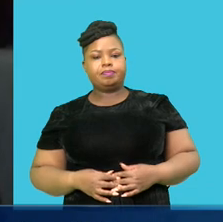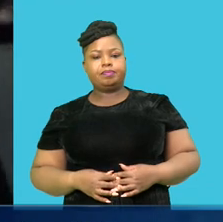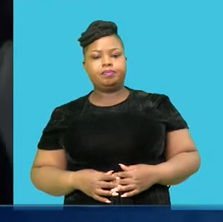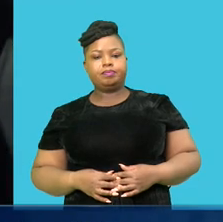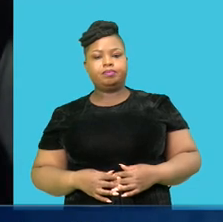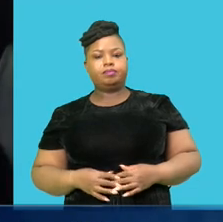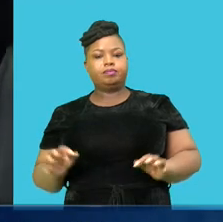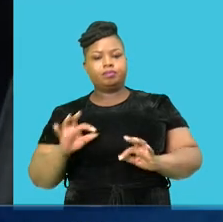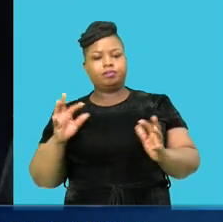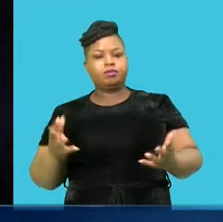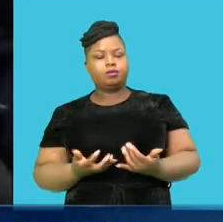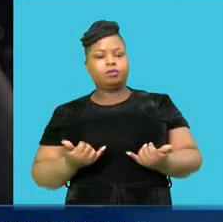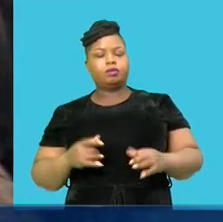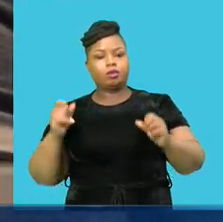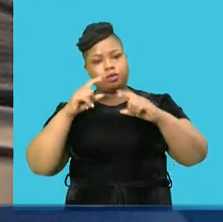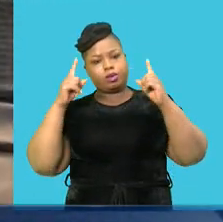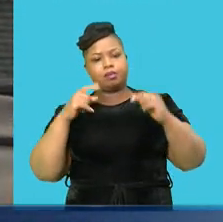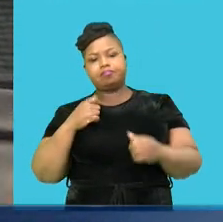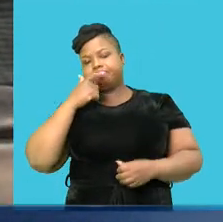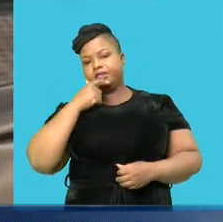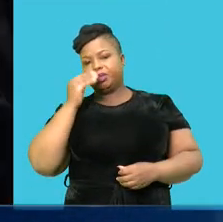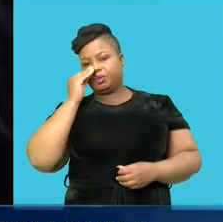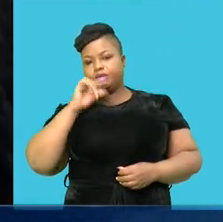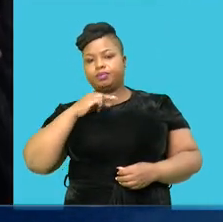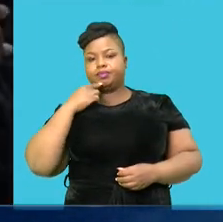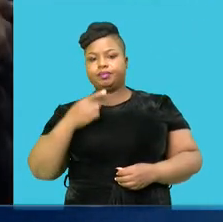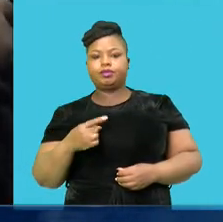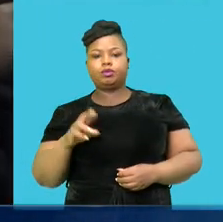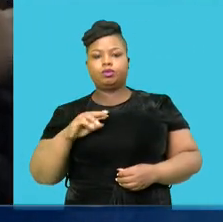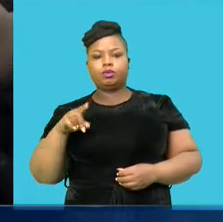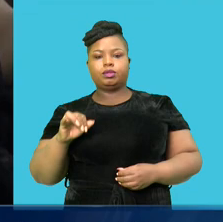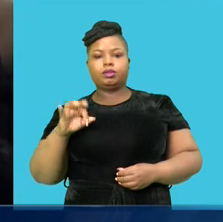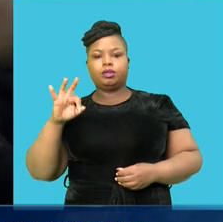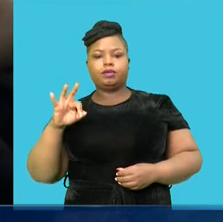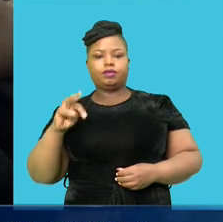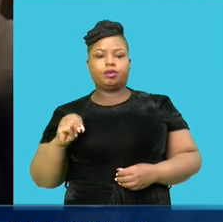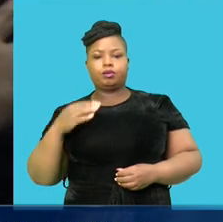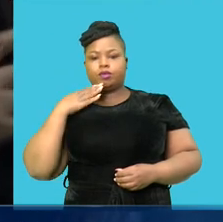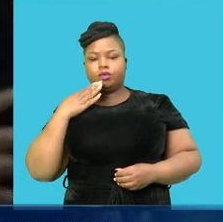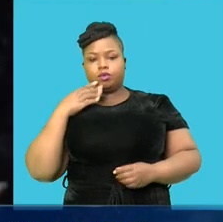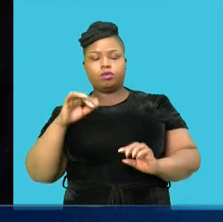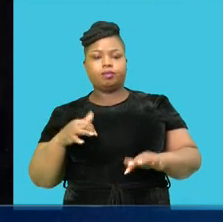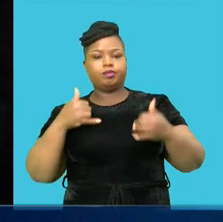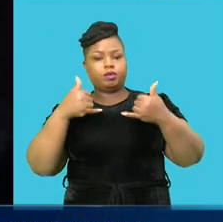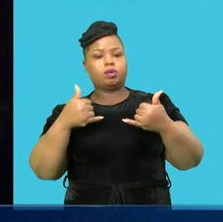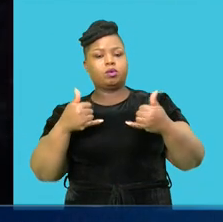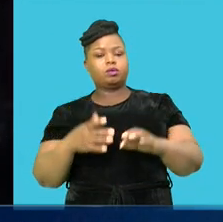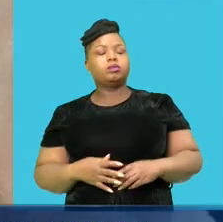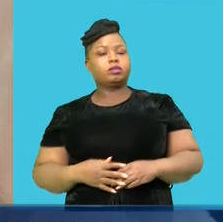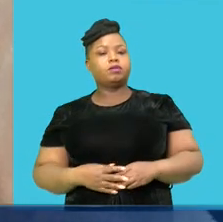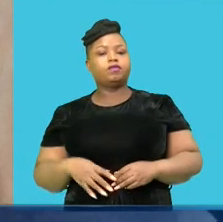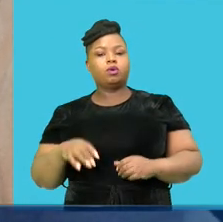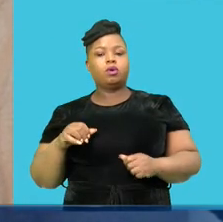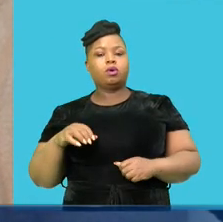Ilizwe livukela kwiindaba ezibuhlungu zokuba umsasazi woKhozi FM nokwangumseki wembasa zeCrown Gospel Music